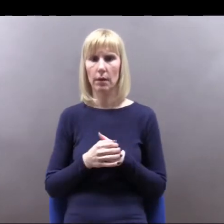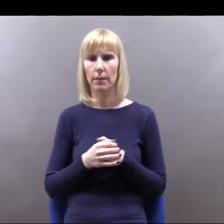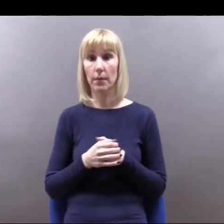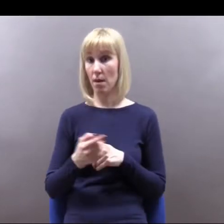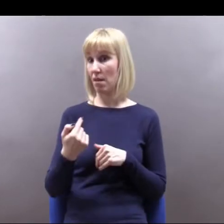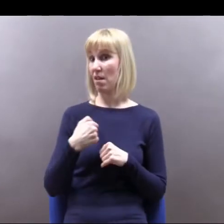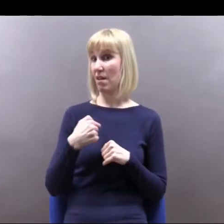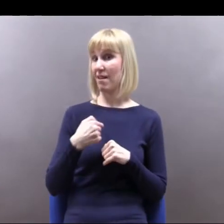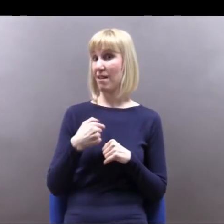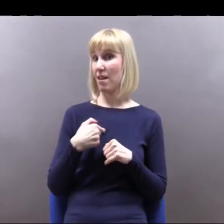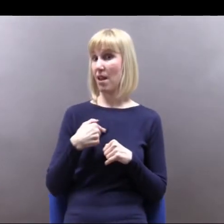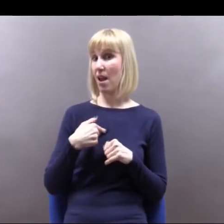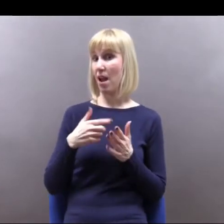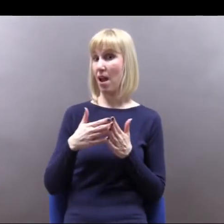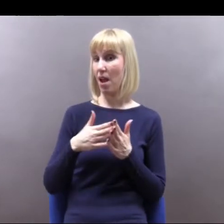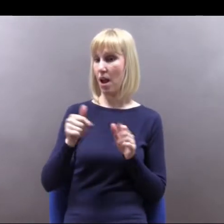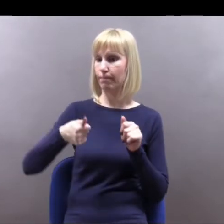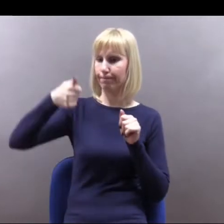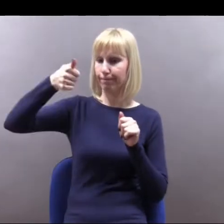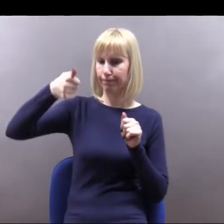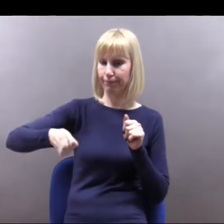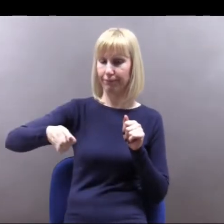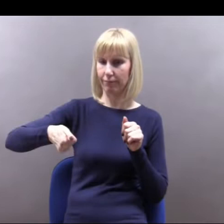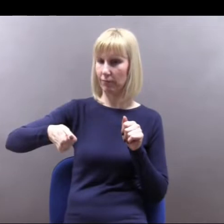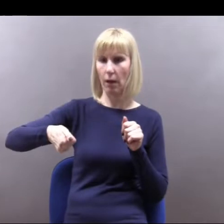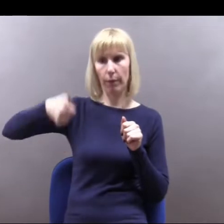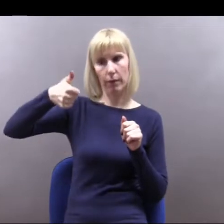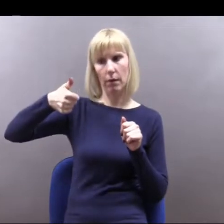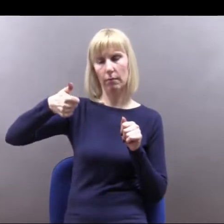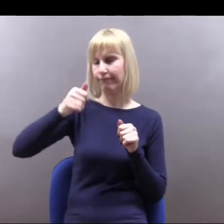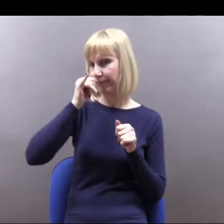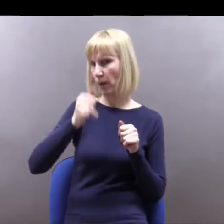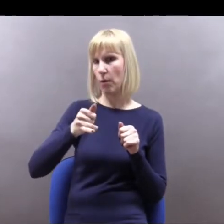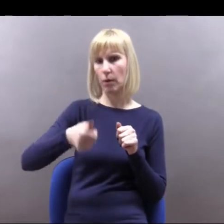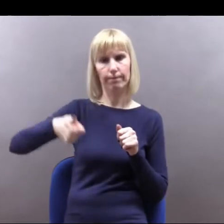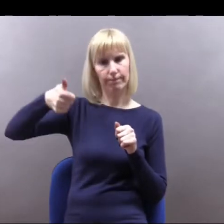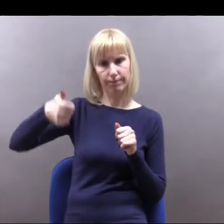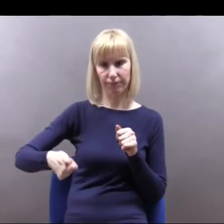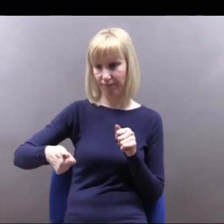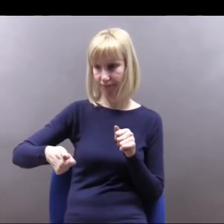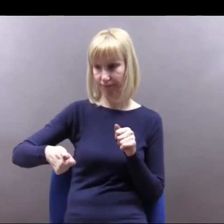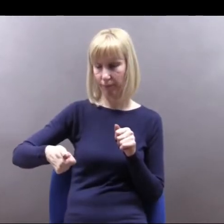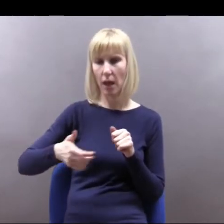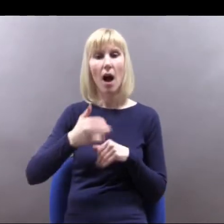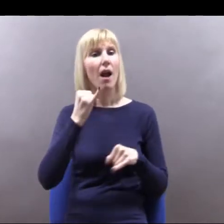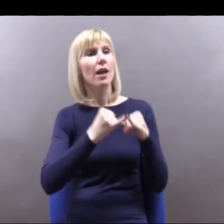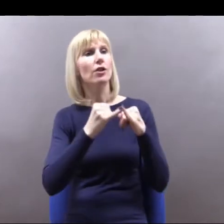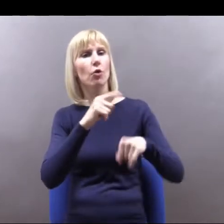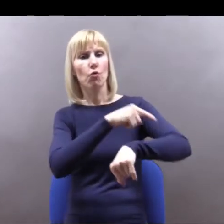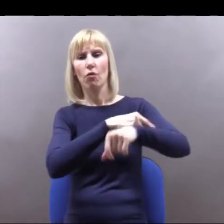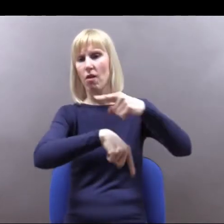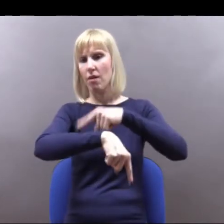porażone są czterokończynowo, ja jestem taką osobą, ale no ja, moja sprawność rąk, powiedzmy, jest zachowana w pewnym